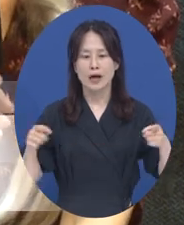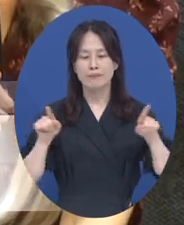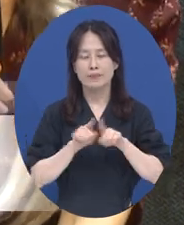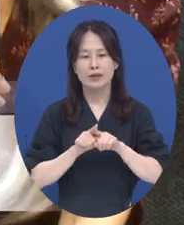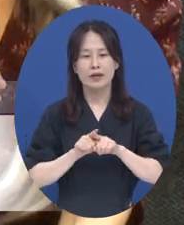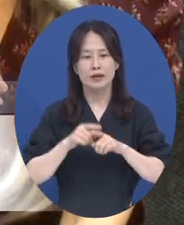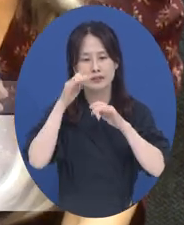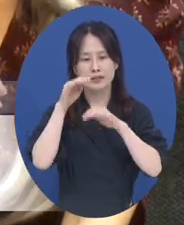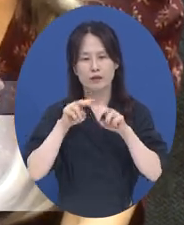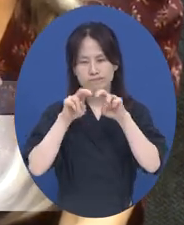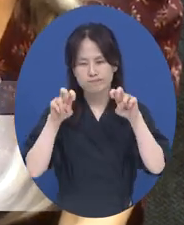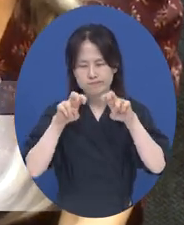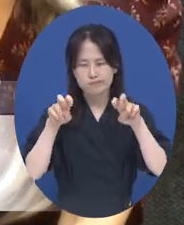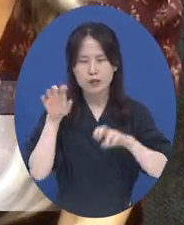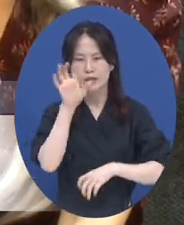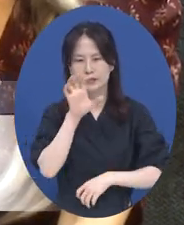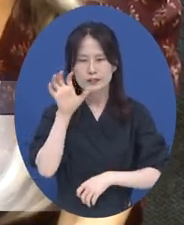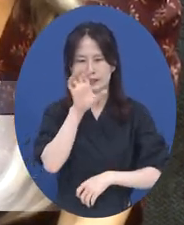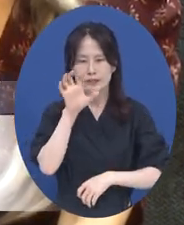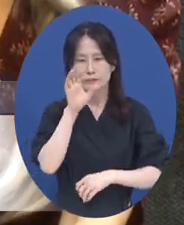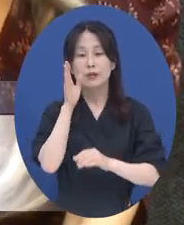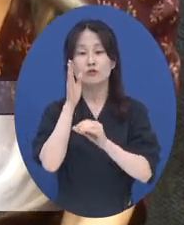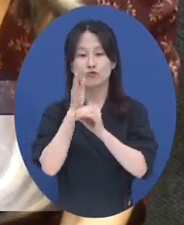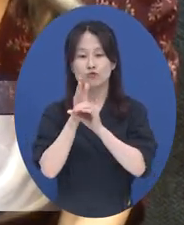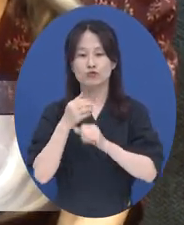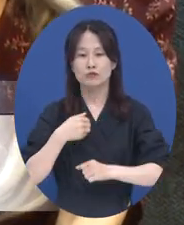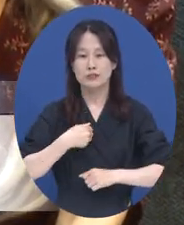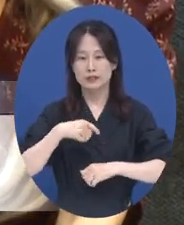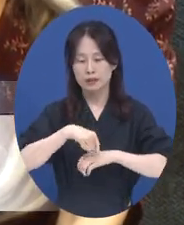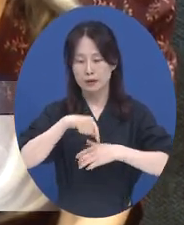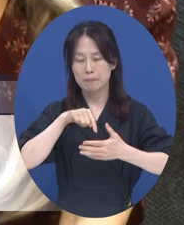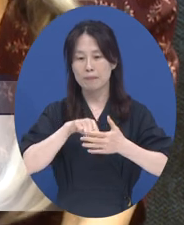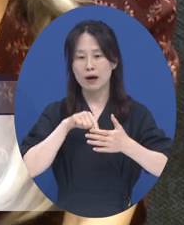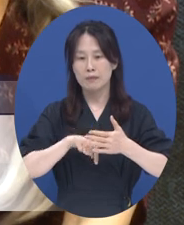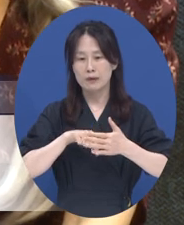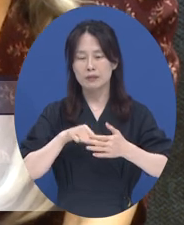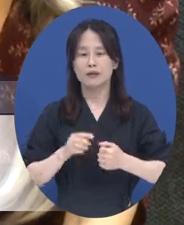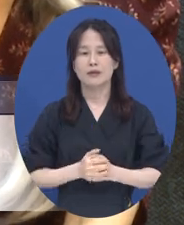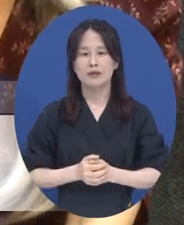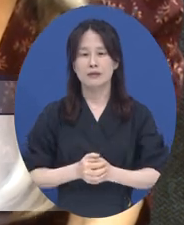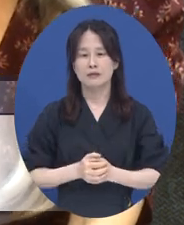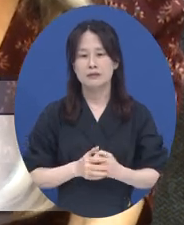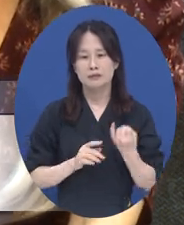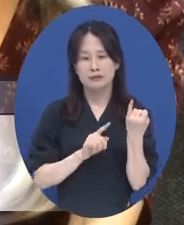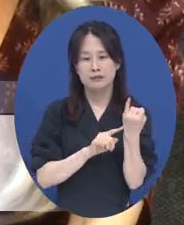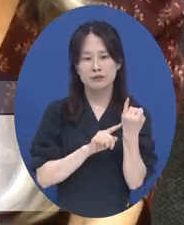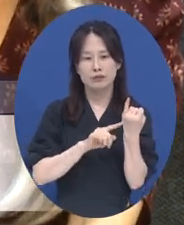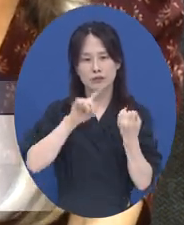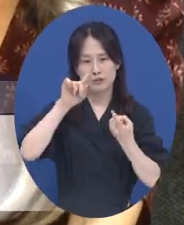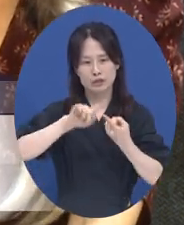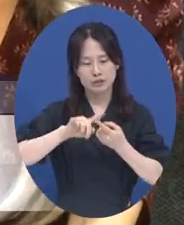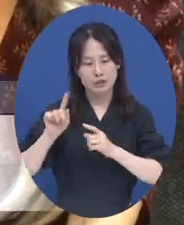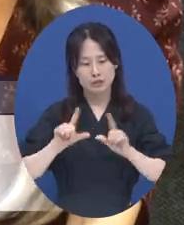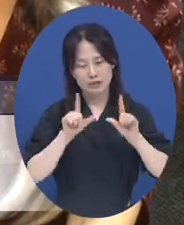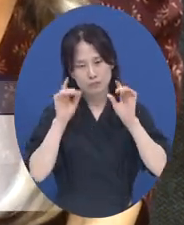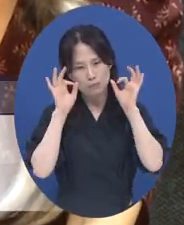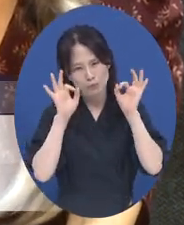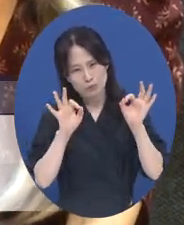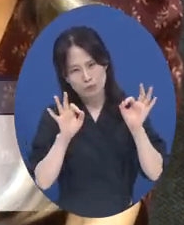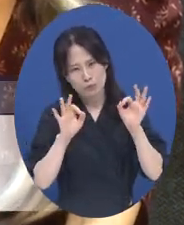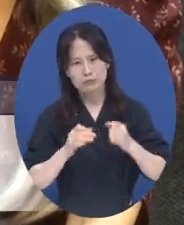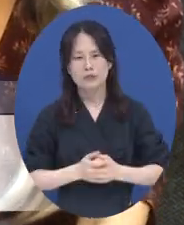작품 분석하고 이 작품을 연습을 하는 가운데 제 마음에 이